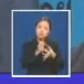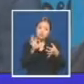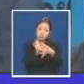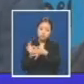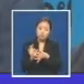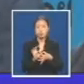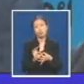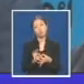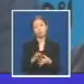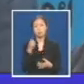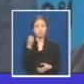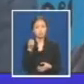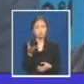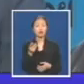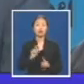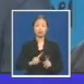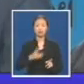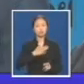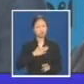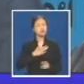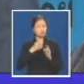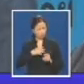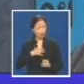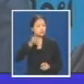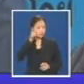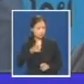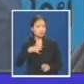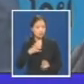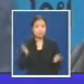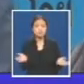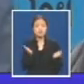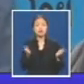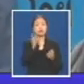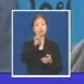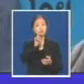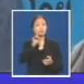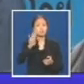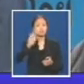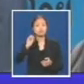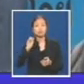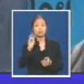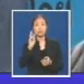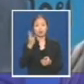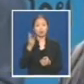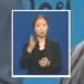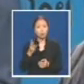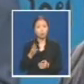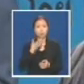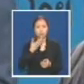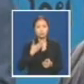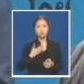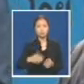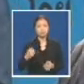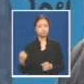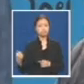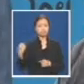ที่ผมต้องการจะผลักดันเพื่อที่จะเข้ามาทำให้ระบบสวัสดิการของพี่น้องประชาชนมีความมั่นคงและมีความยั่งยืนอย่